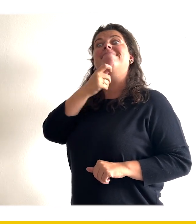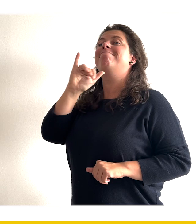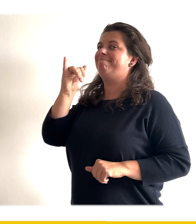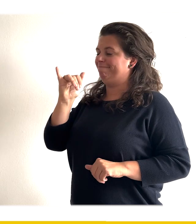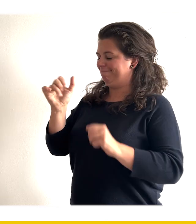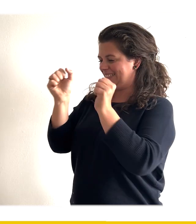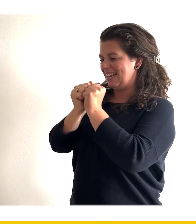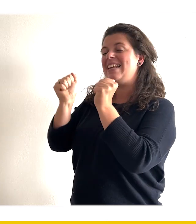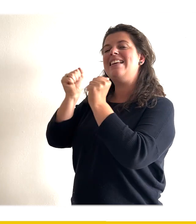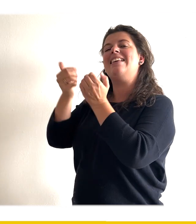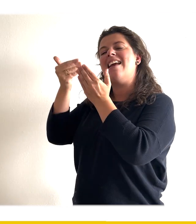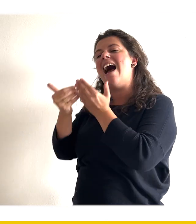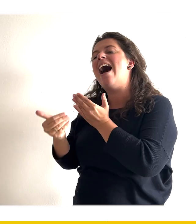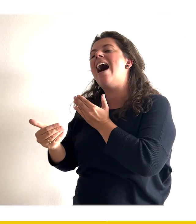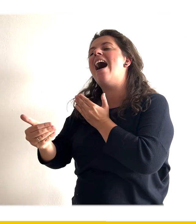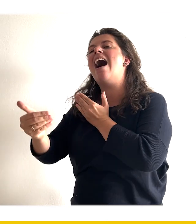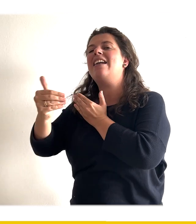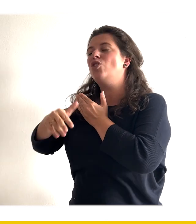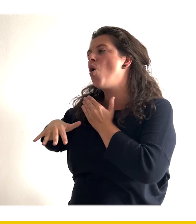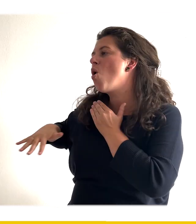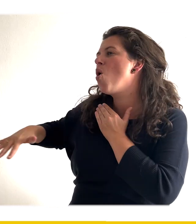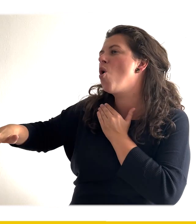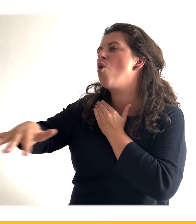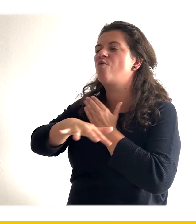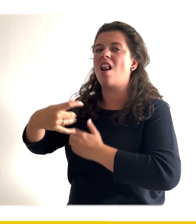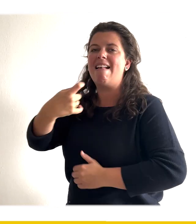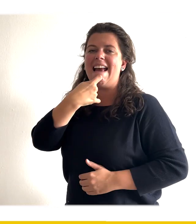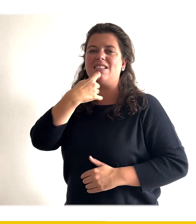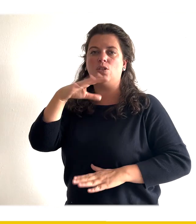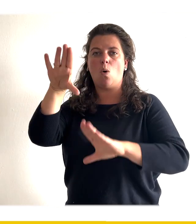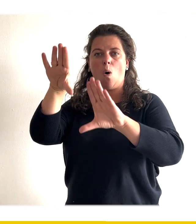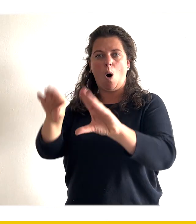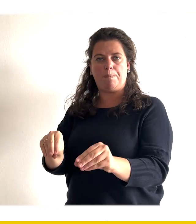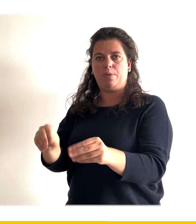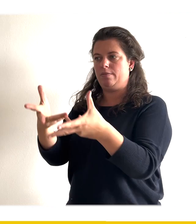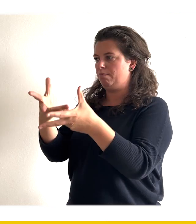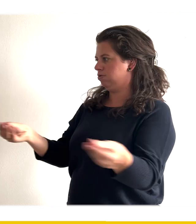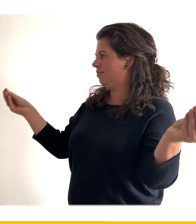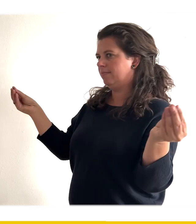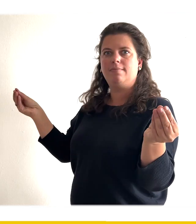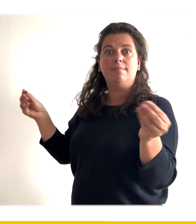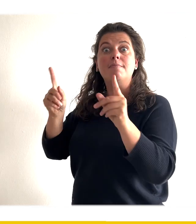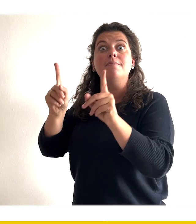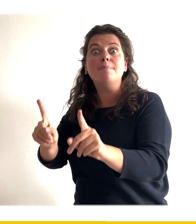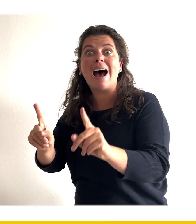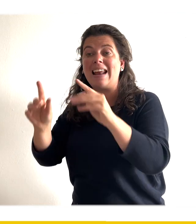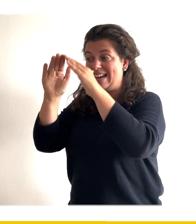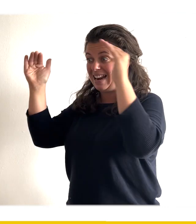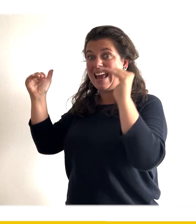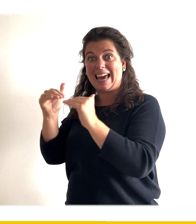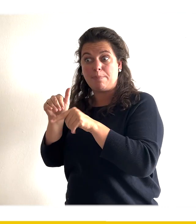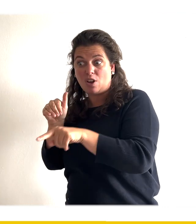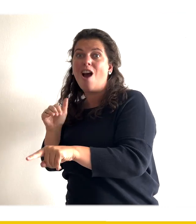Jaren later is overal het eten op. Maar in Egypte is er